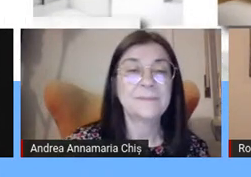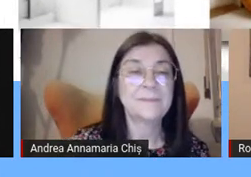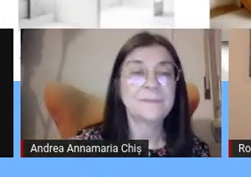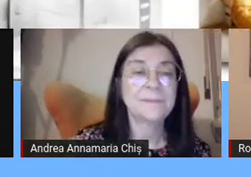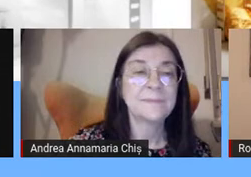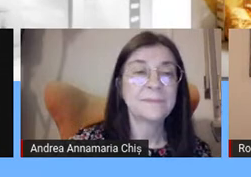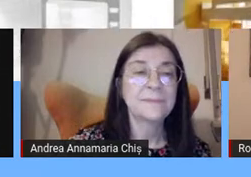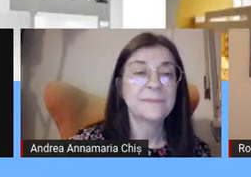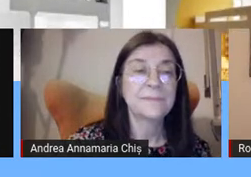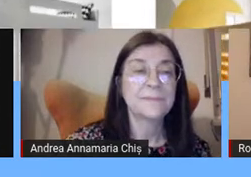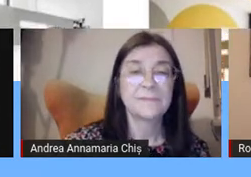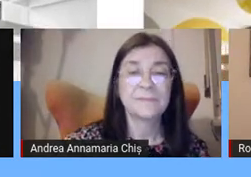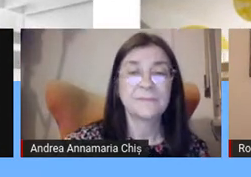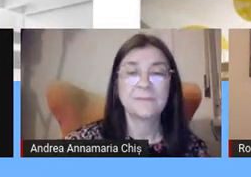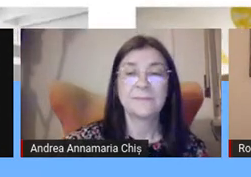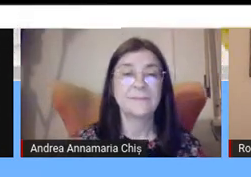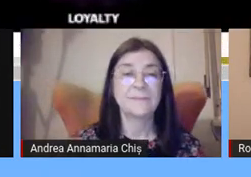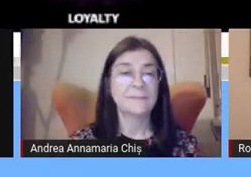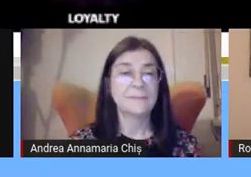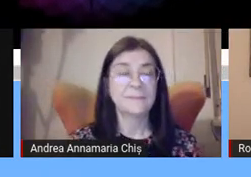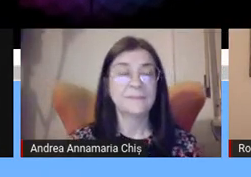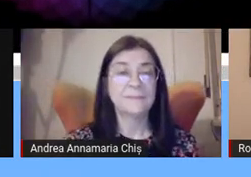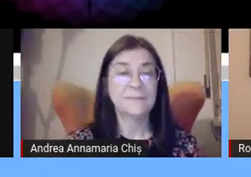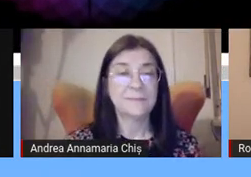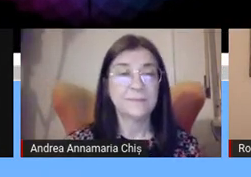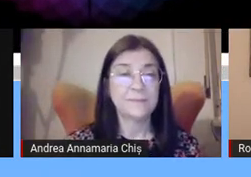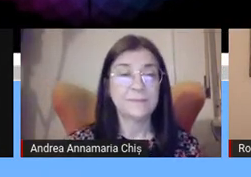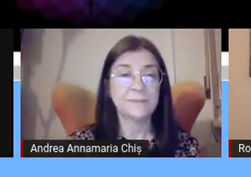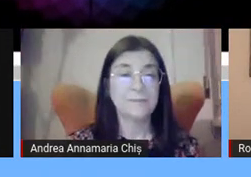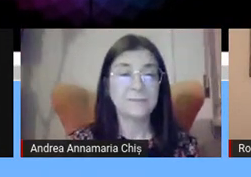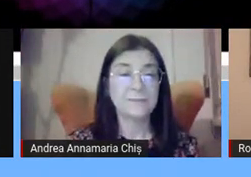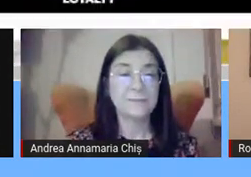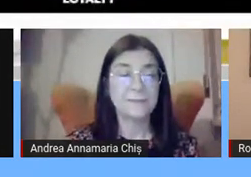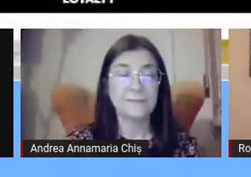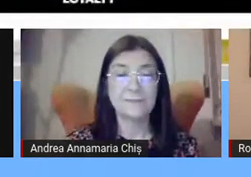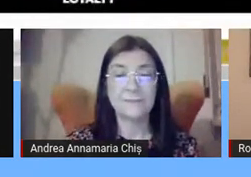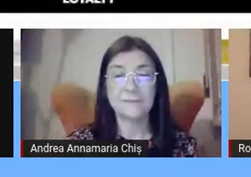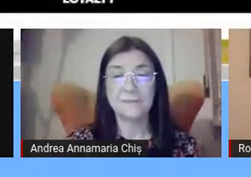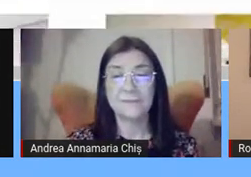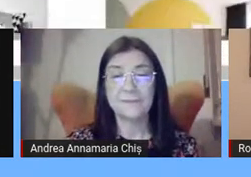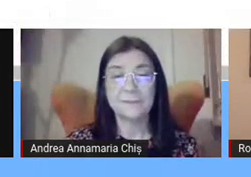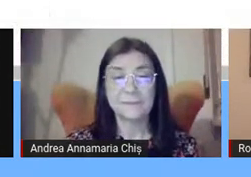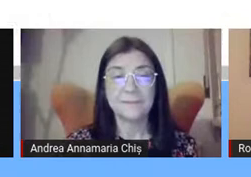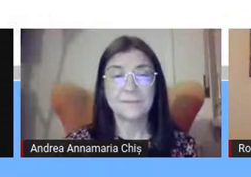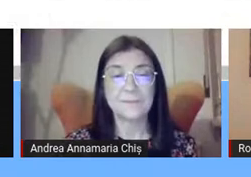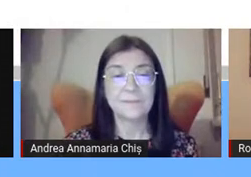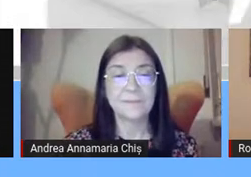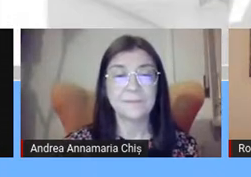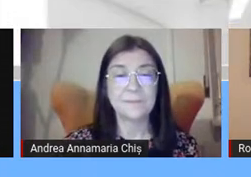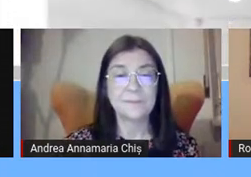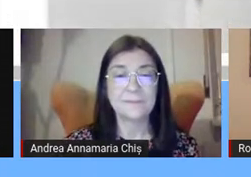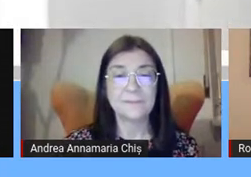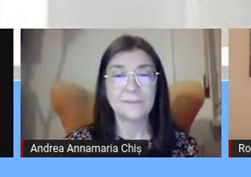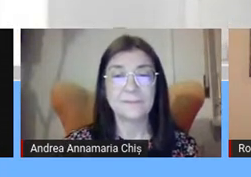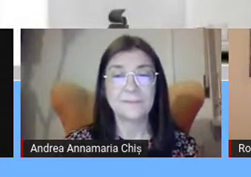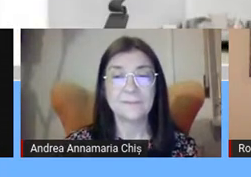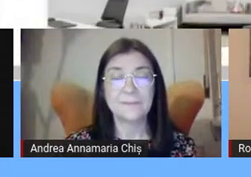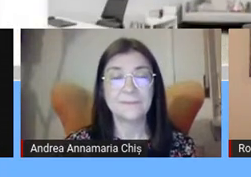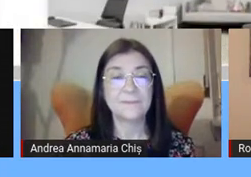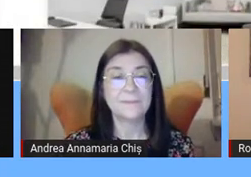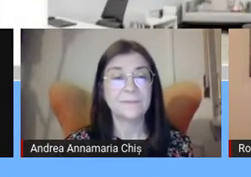sterile mutilează. Spațiile încărcate de emoții au prezența culorii, au anumite lucruri care să-ți